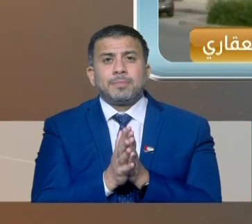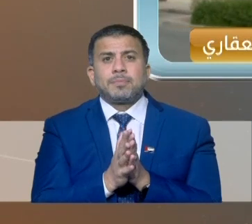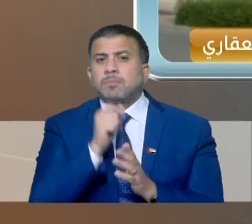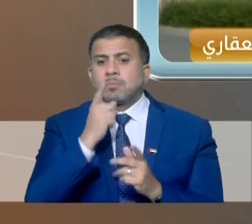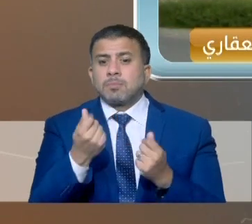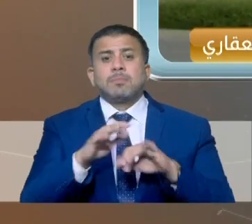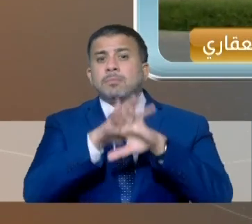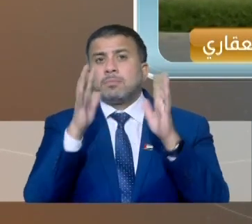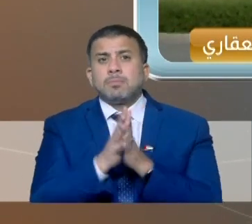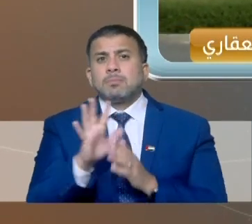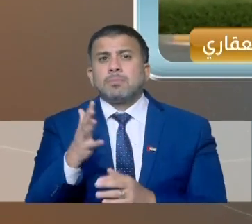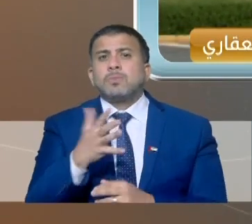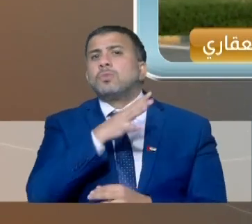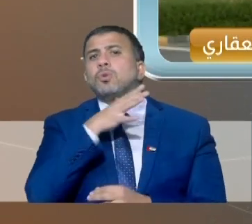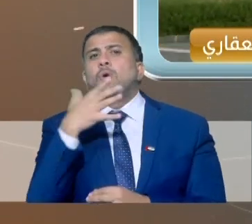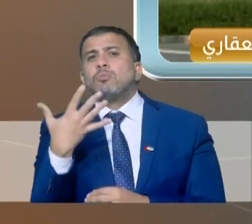وبقيمة إجمالية بلغت